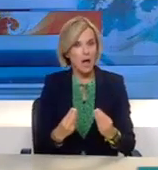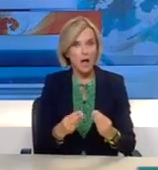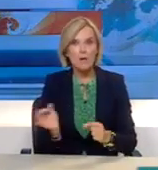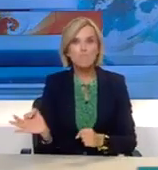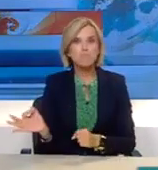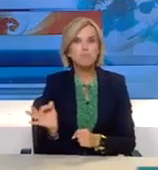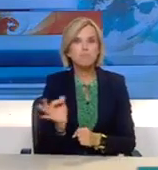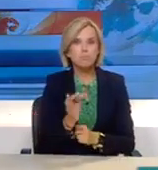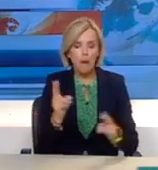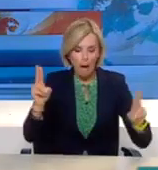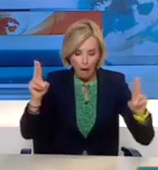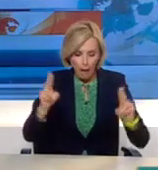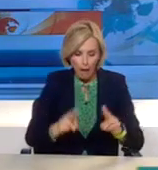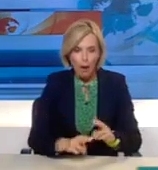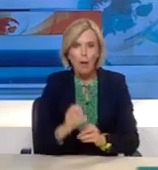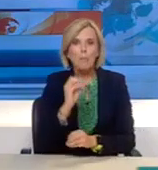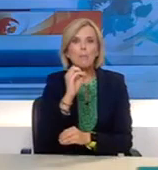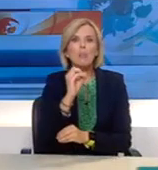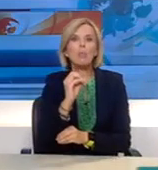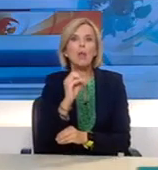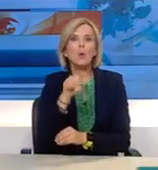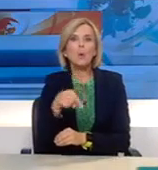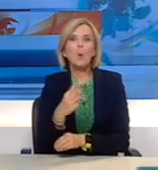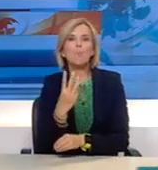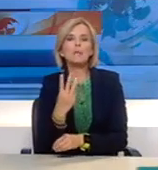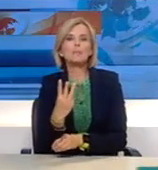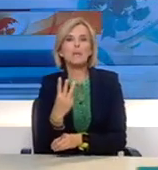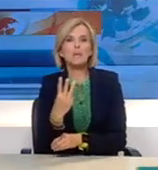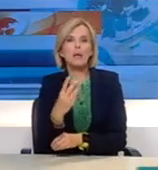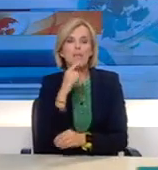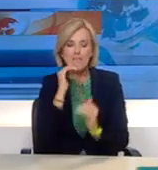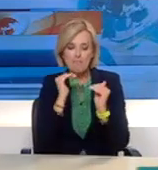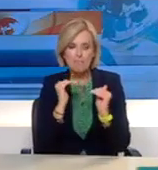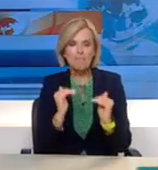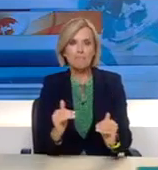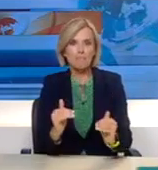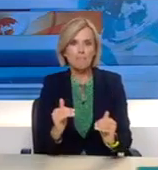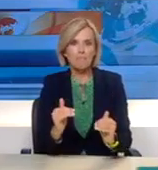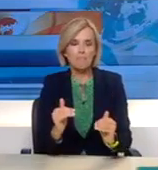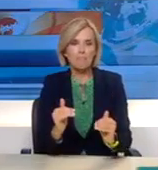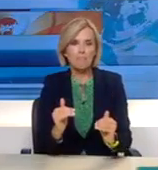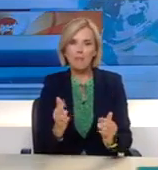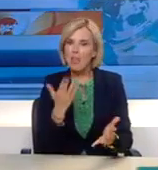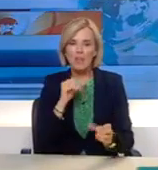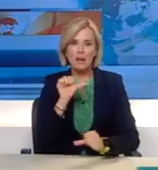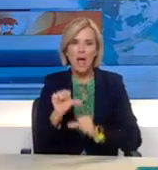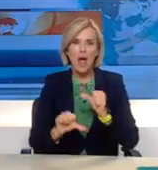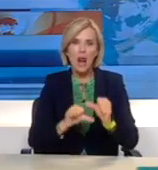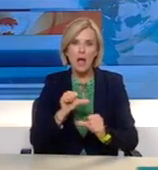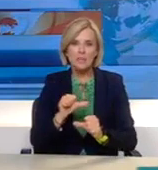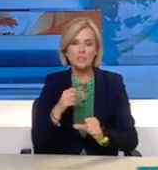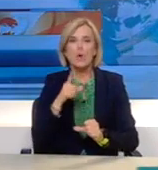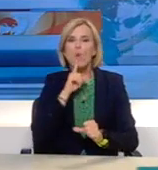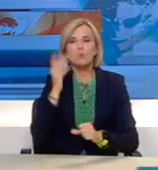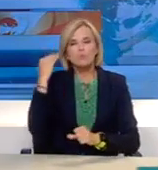λέμε, είναι πολύ χαμηλό και δεν έχει επηρεαστεί καθόλου προς τα πάνω από τις υπόλοιπες, από τα υπόλοιπα ανοίγματα που